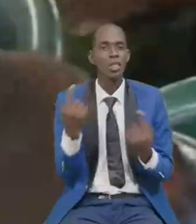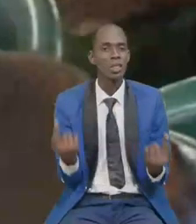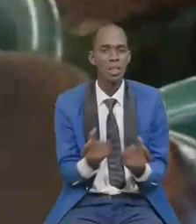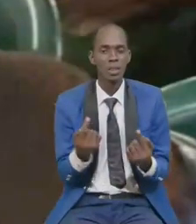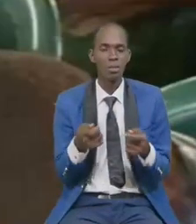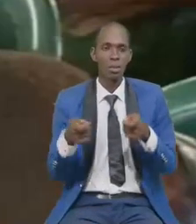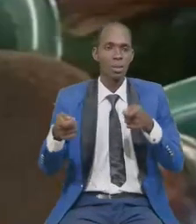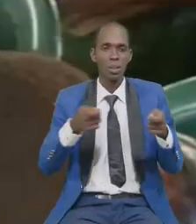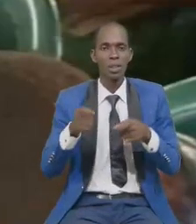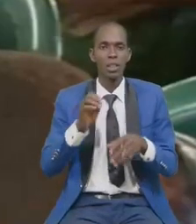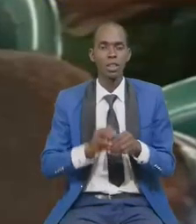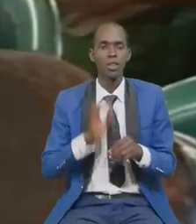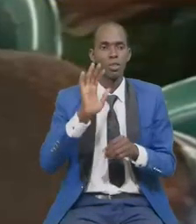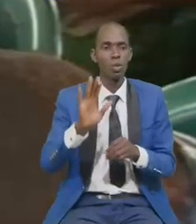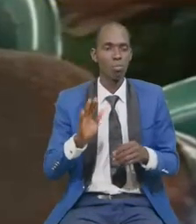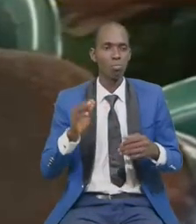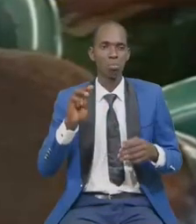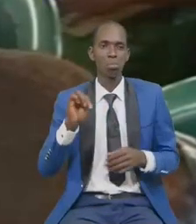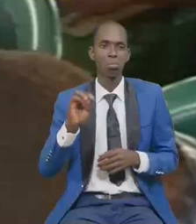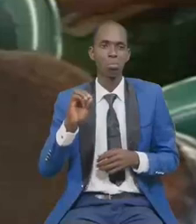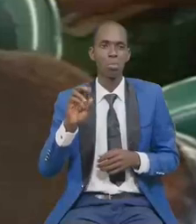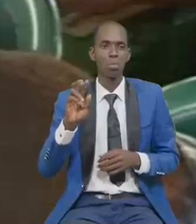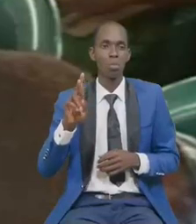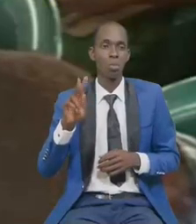Que le péché ne règne donc point dans votre corps mortel.